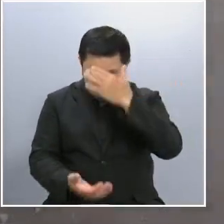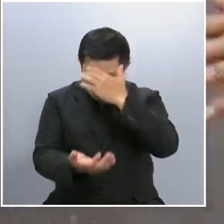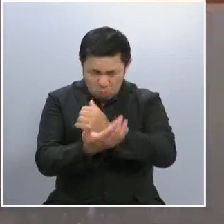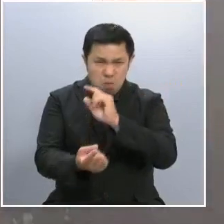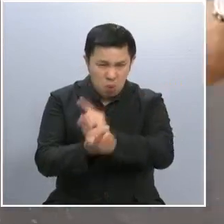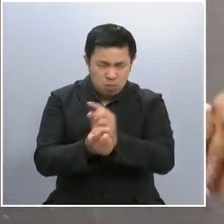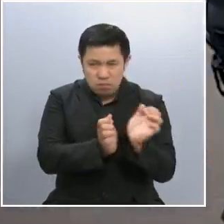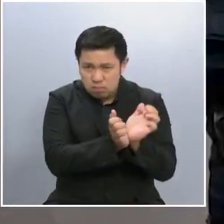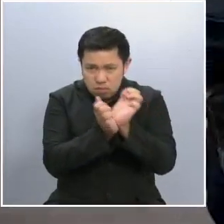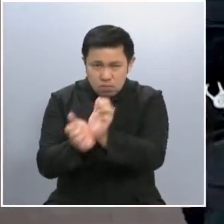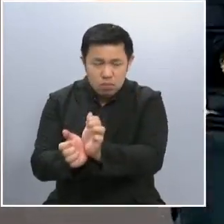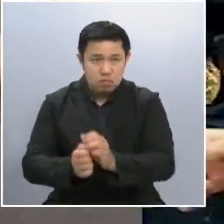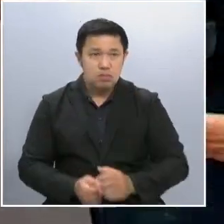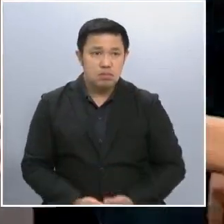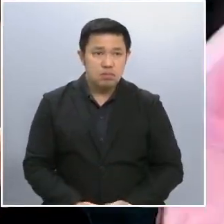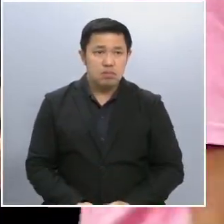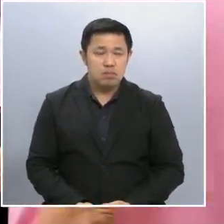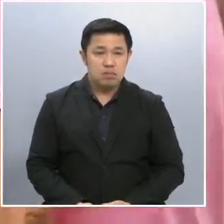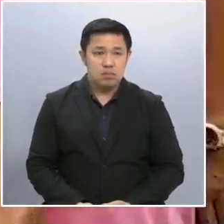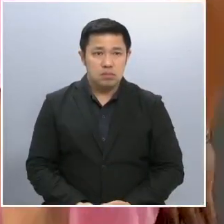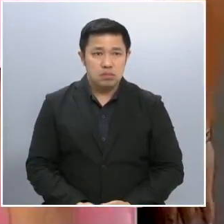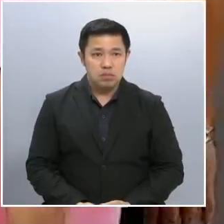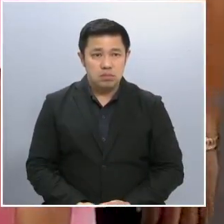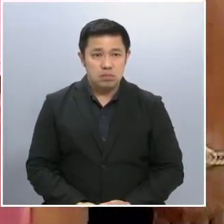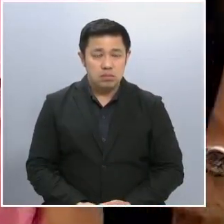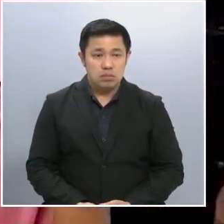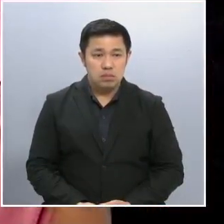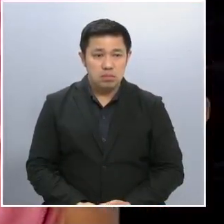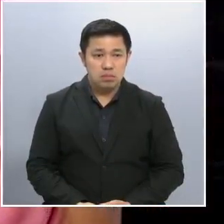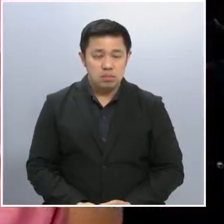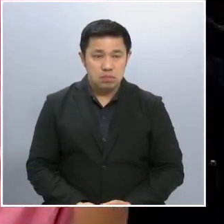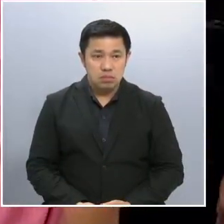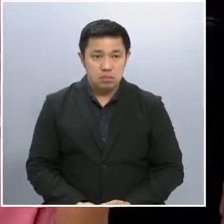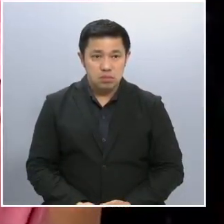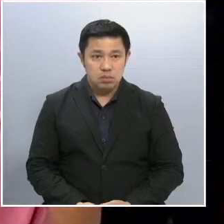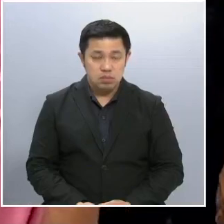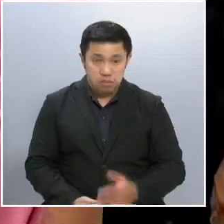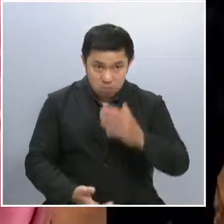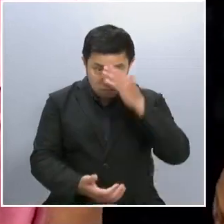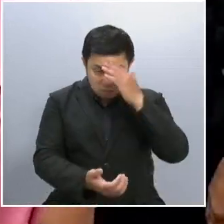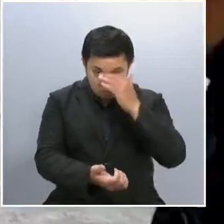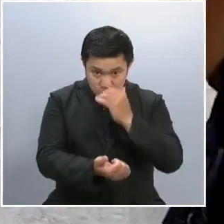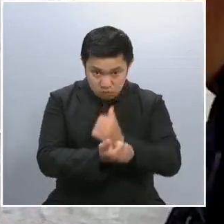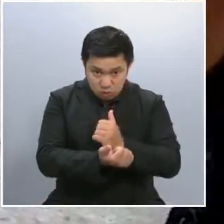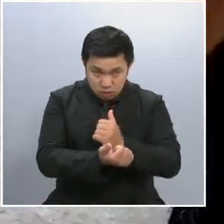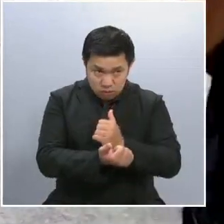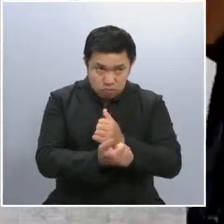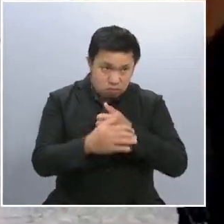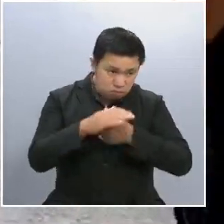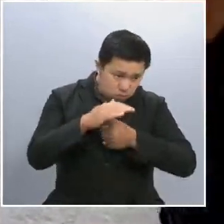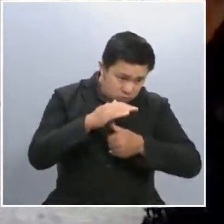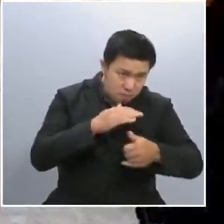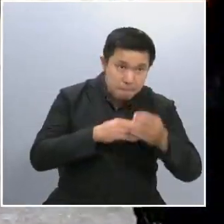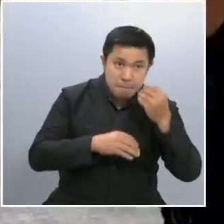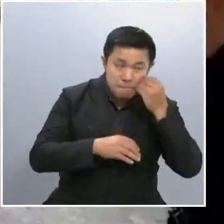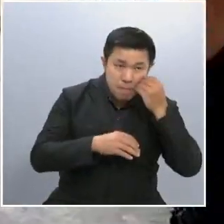เดี๋ยวสักพักผมจะให้ตัวยาเข้าไปให้นะครับ ตำรวจเข้าไปตรวจสอบในบ้านค่ะตัดสินใจที่จะ